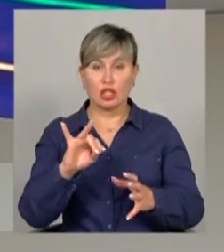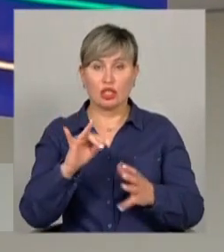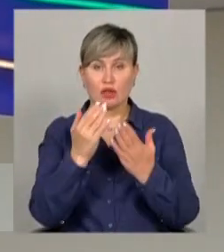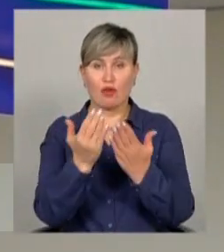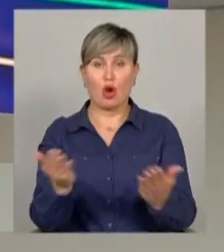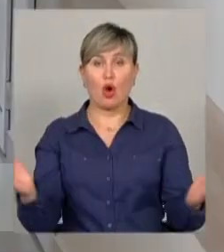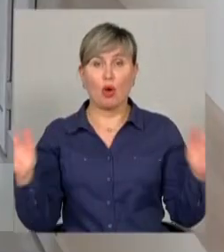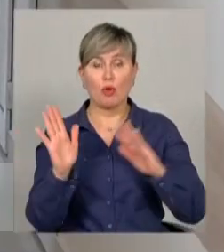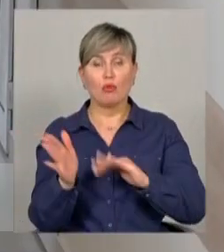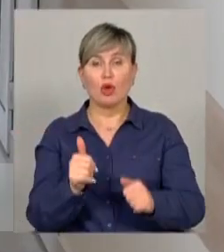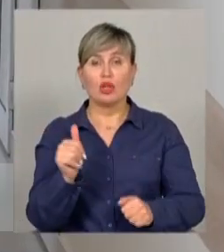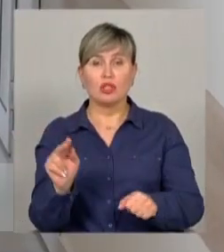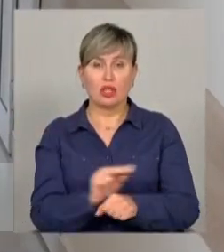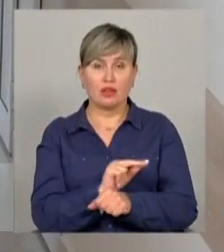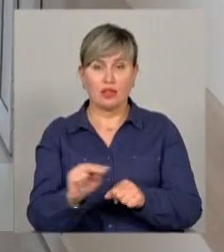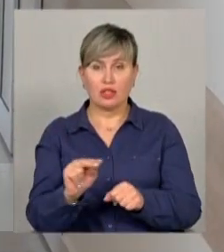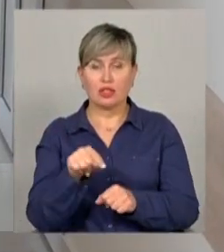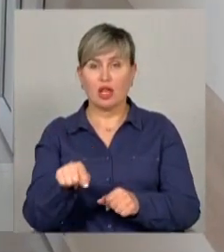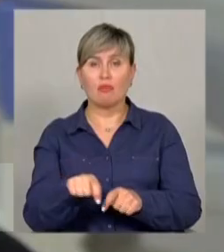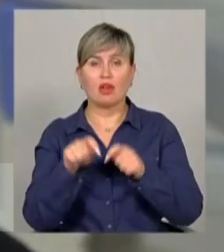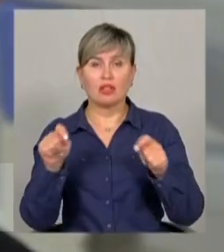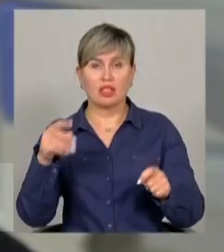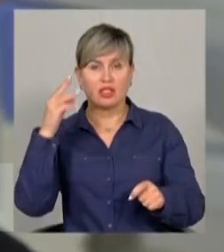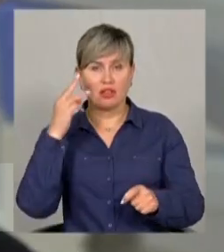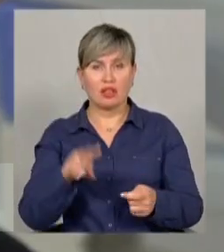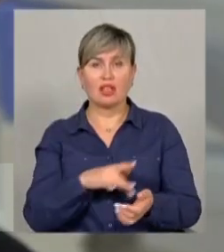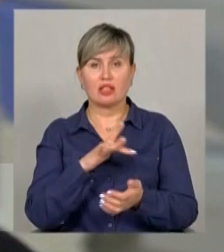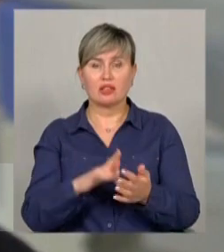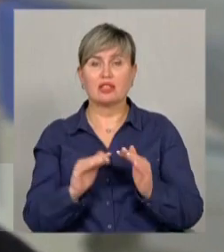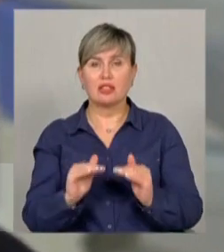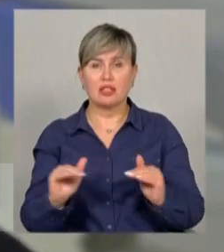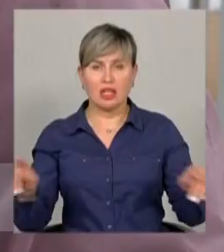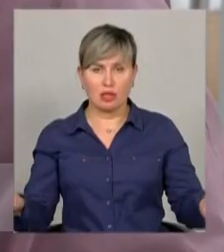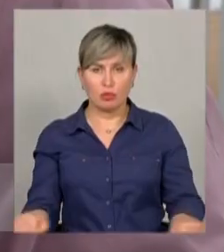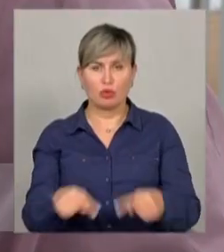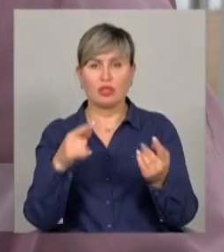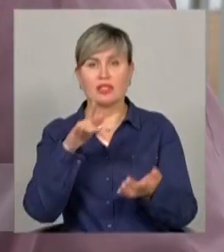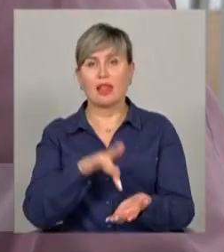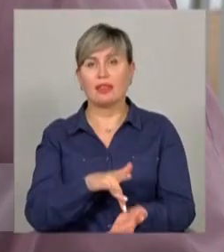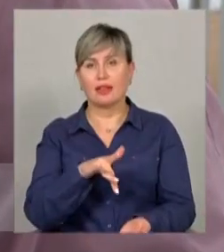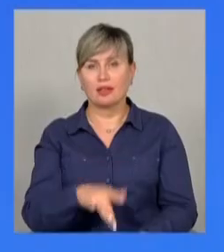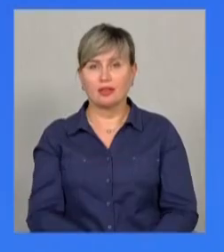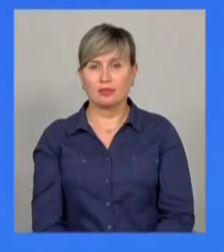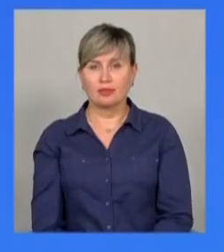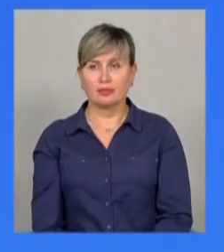После завершения строительства там откроют современный городской детский реабилитационный центр.